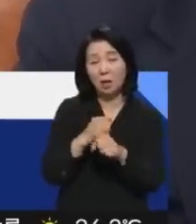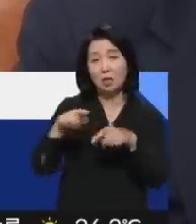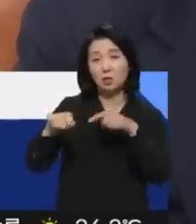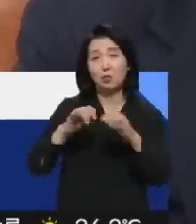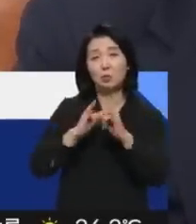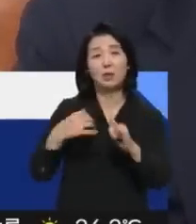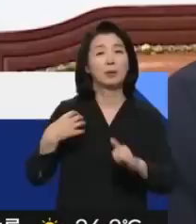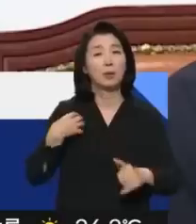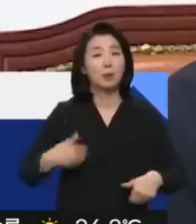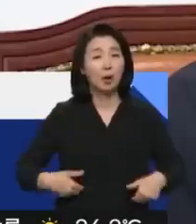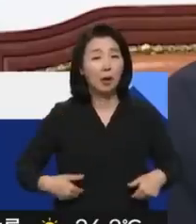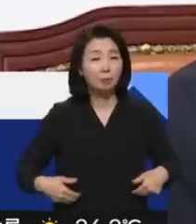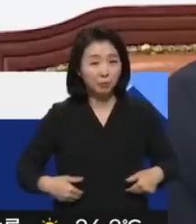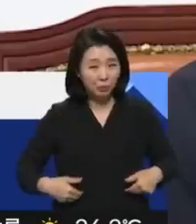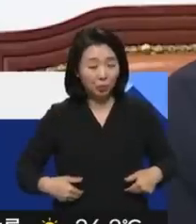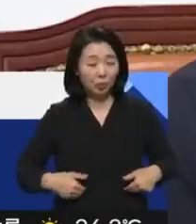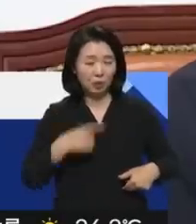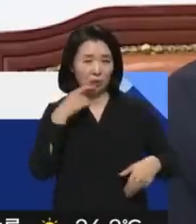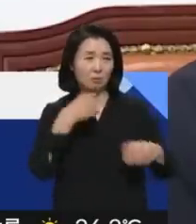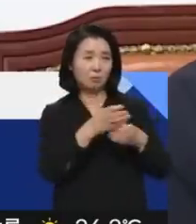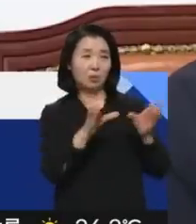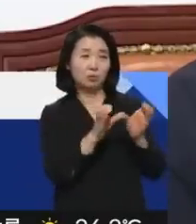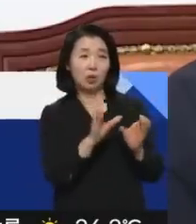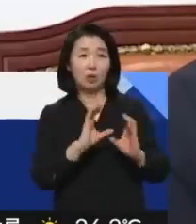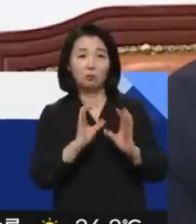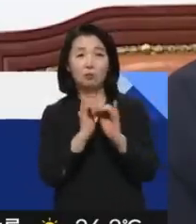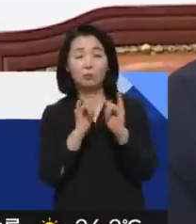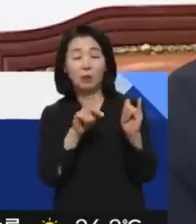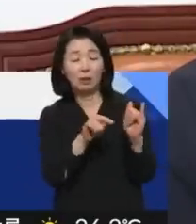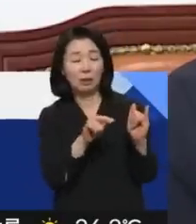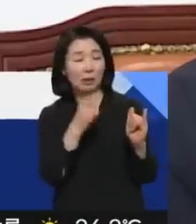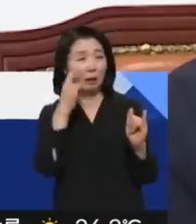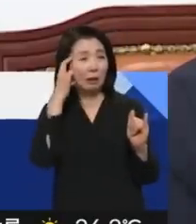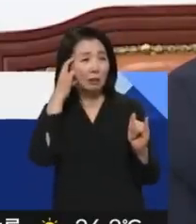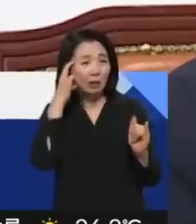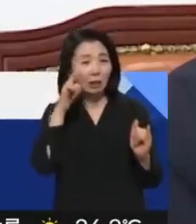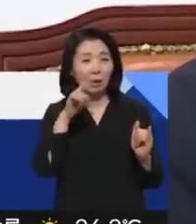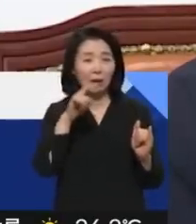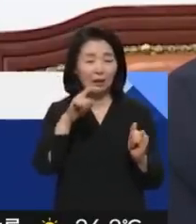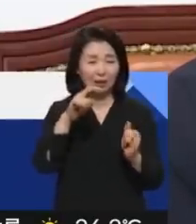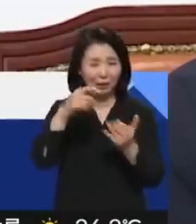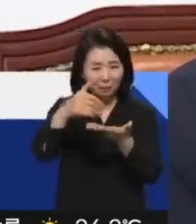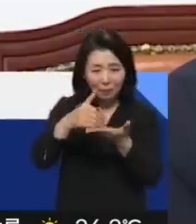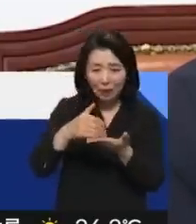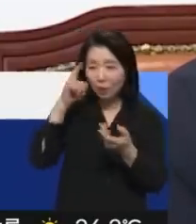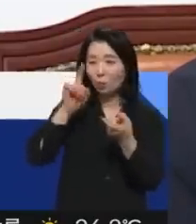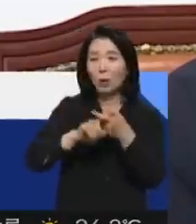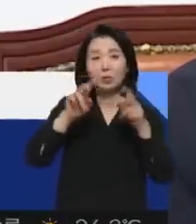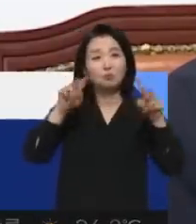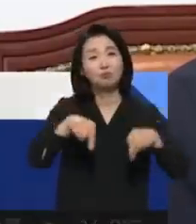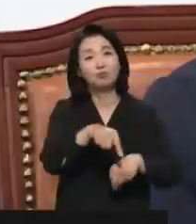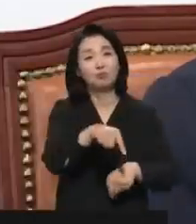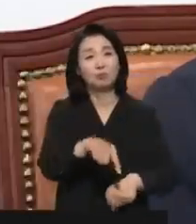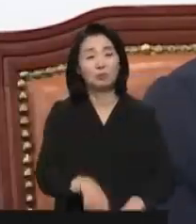역할임에도 불구하고 민주당은 이러한 국민들의 이익에는 도통 관심조차 없습니다.